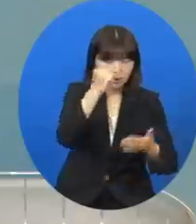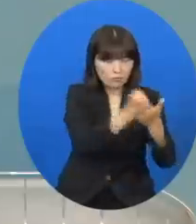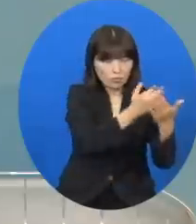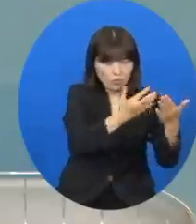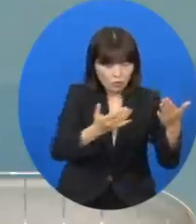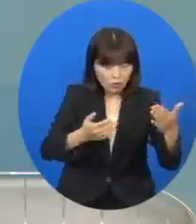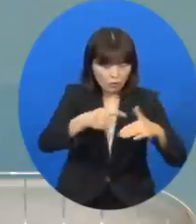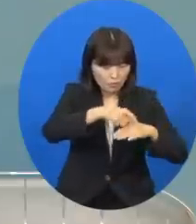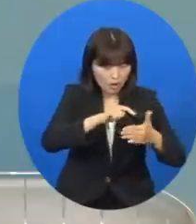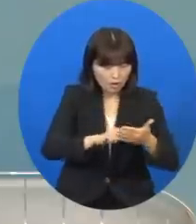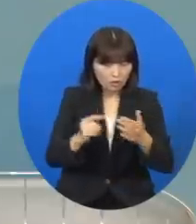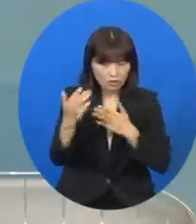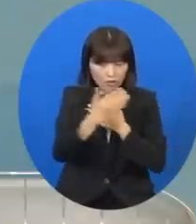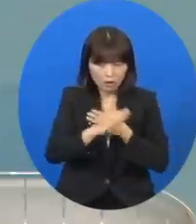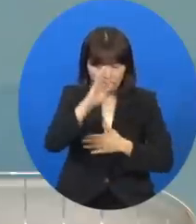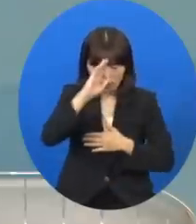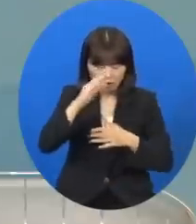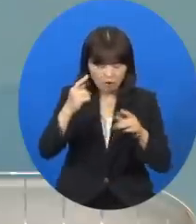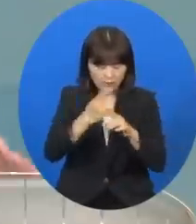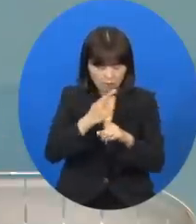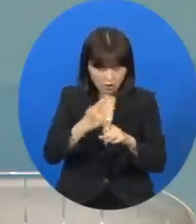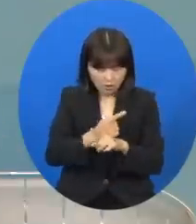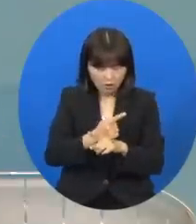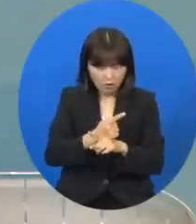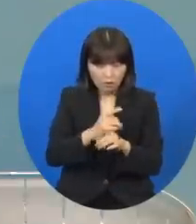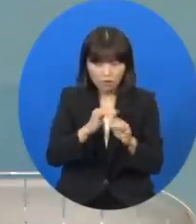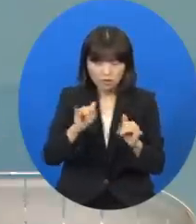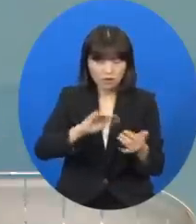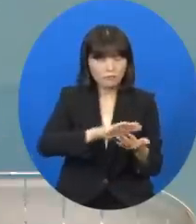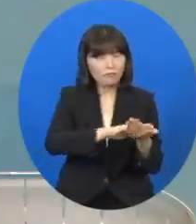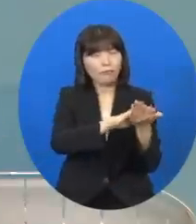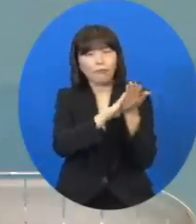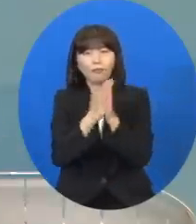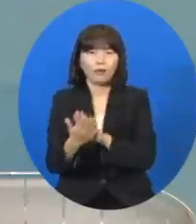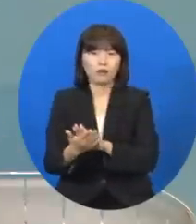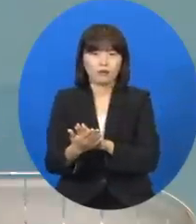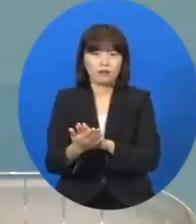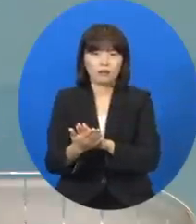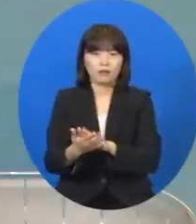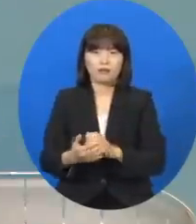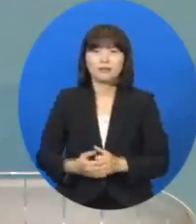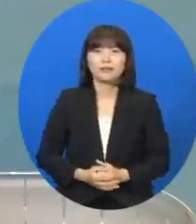육신의 병을 치료받고 사람이 완전히 달라졌다는 겁니다.